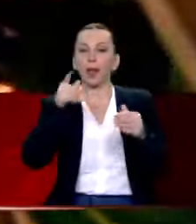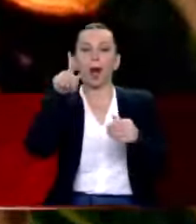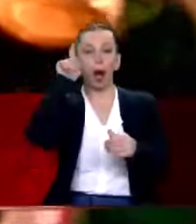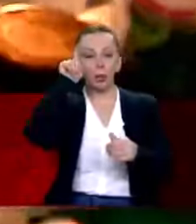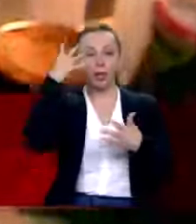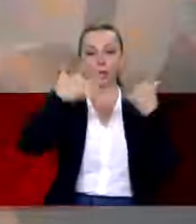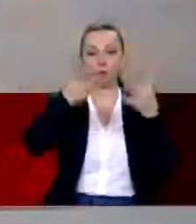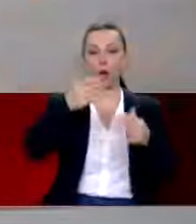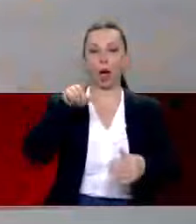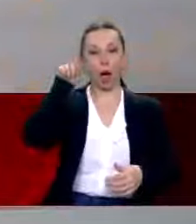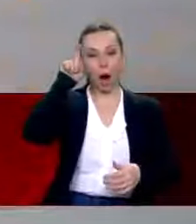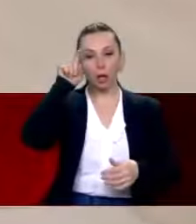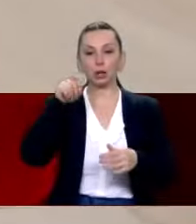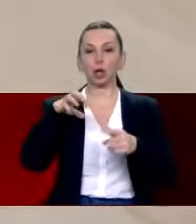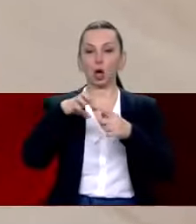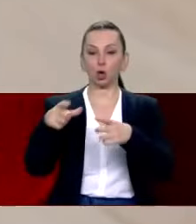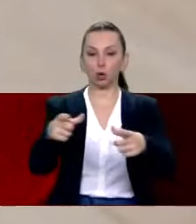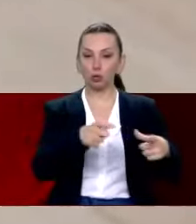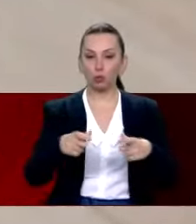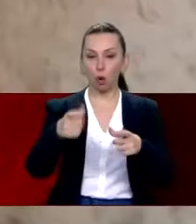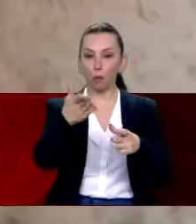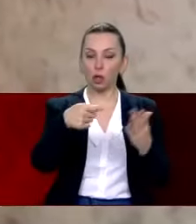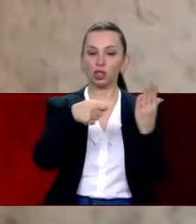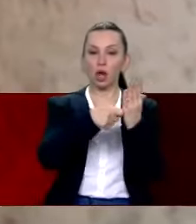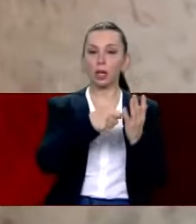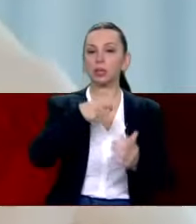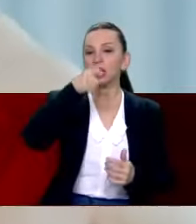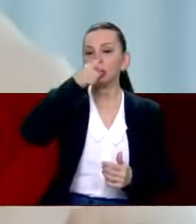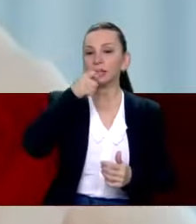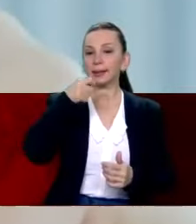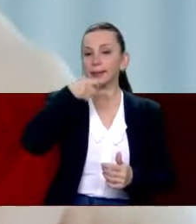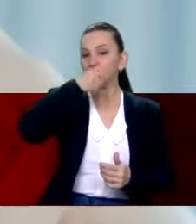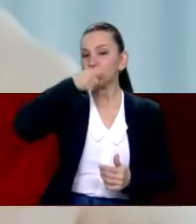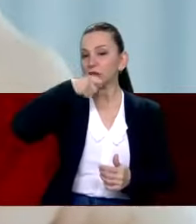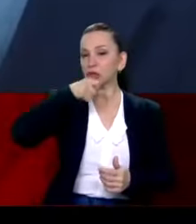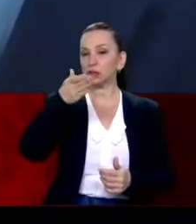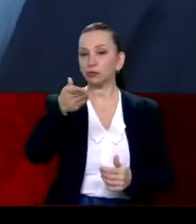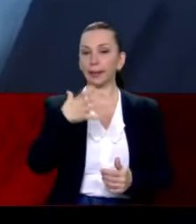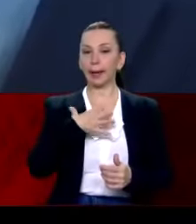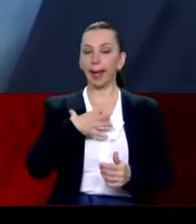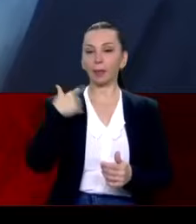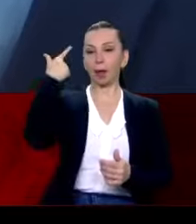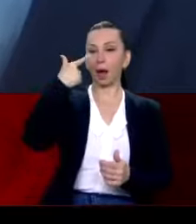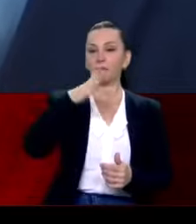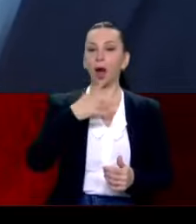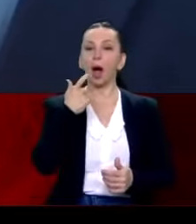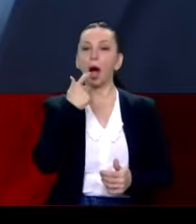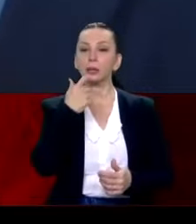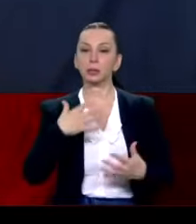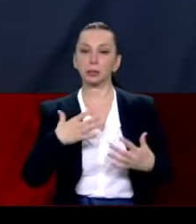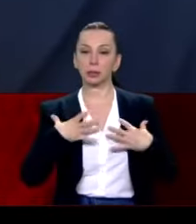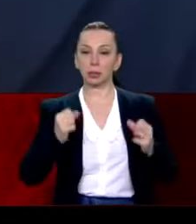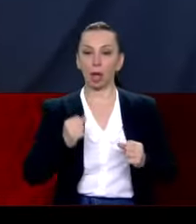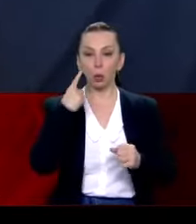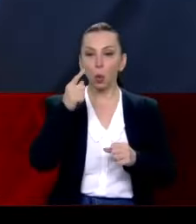akıllı buzdolabı, robot süpürge. Hatta şarjlı diş fırçaları bile hareketinizi kaydediyor. Aslında ağız sağlığı konusunda